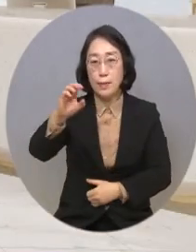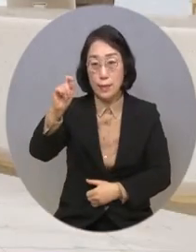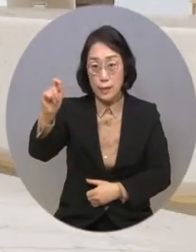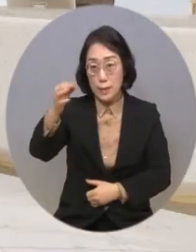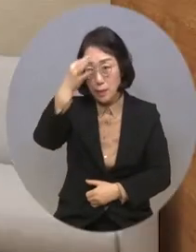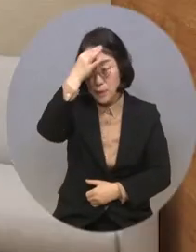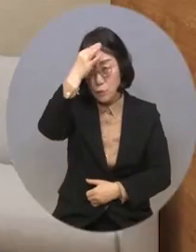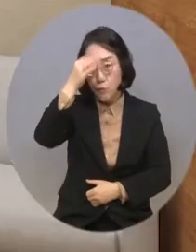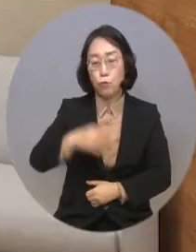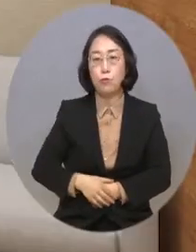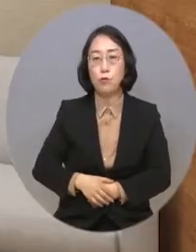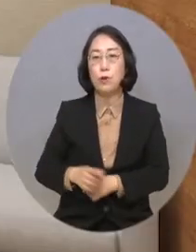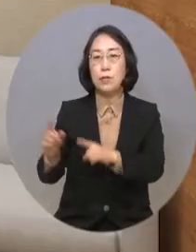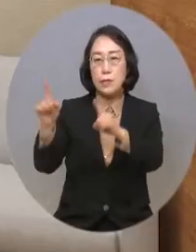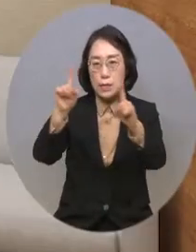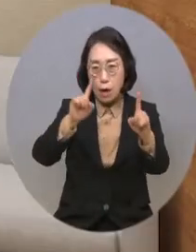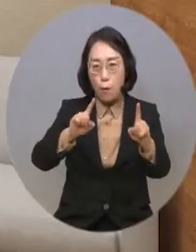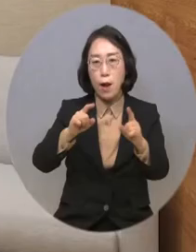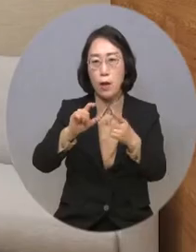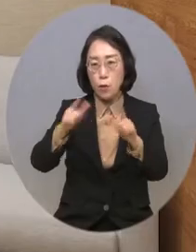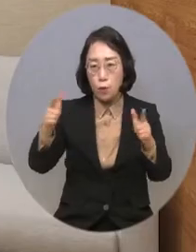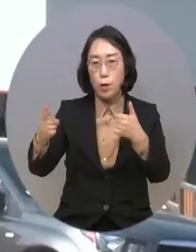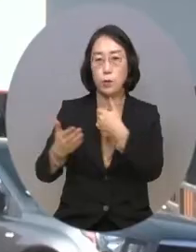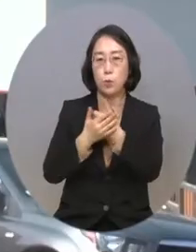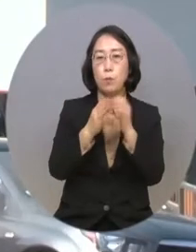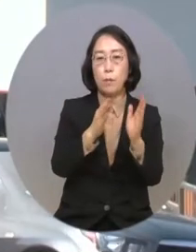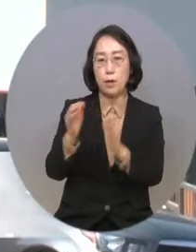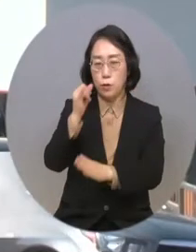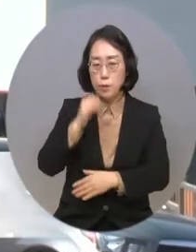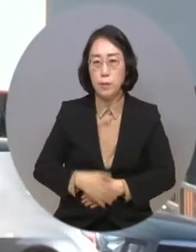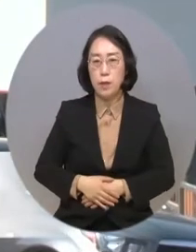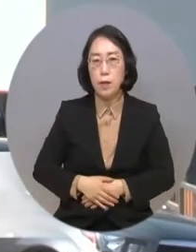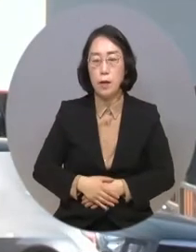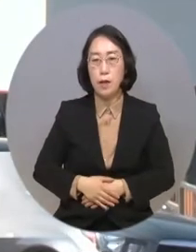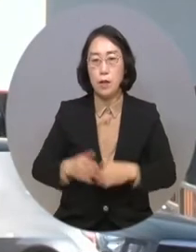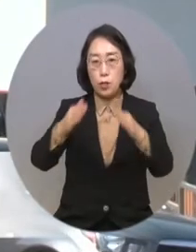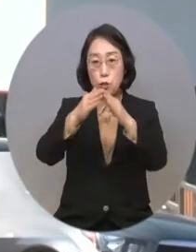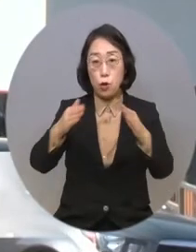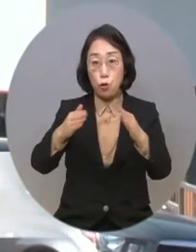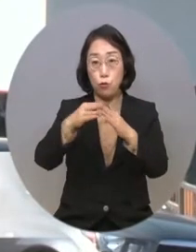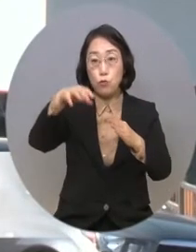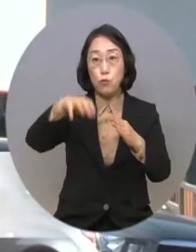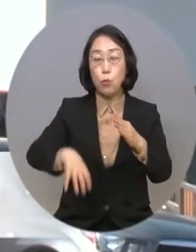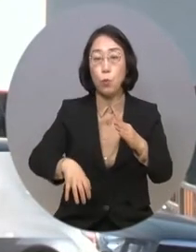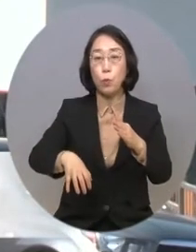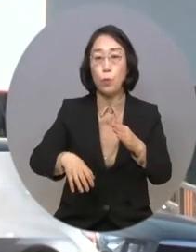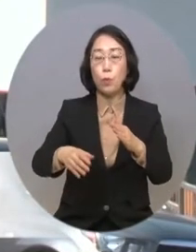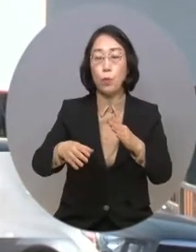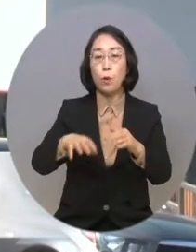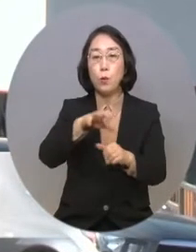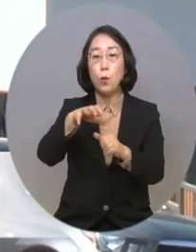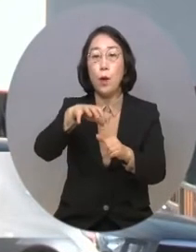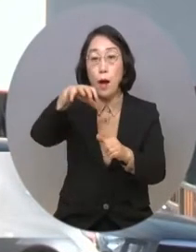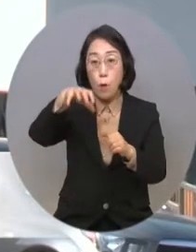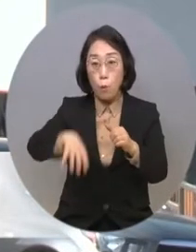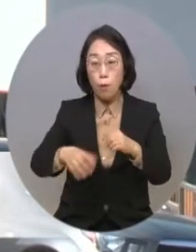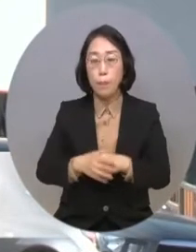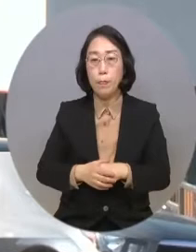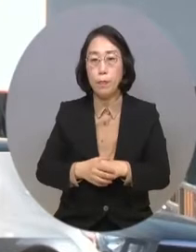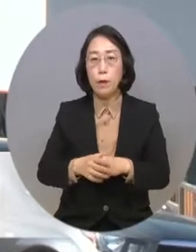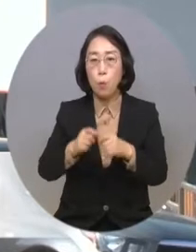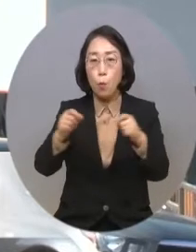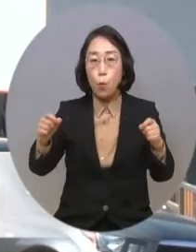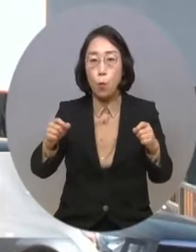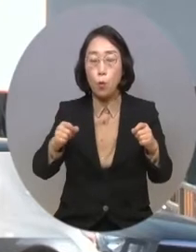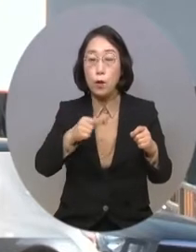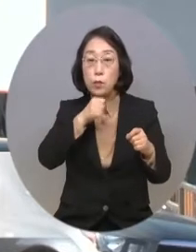인지재활 정비가 구비된 요양원입니다. 전주보훈요양원은 장기 요양 등급을 받은 국가유공자